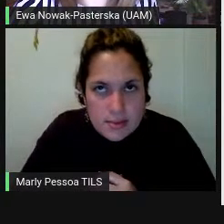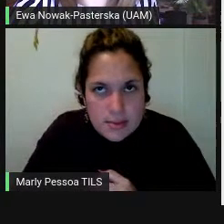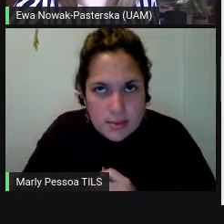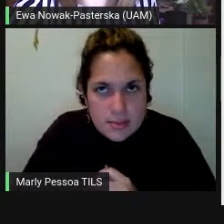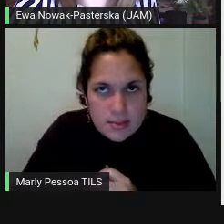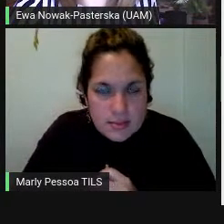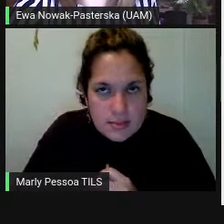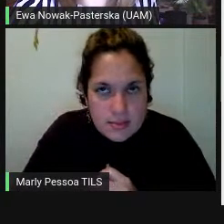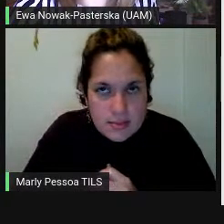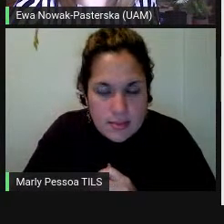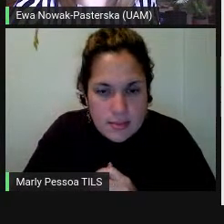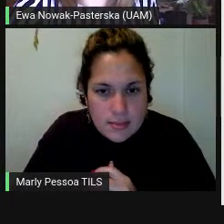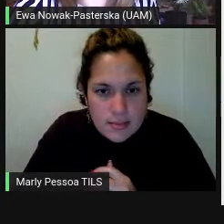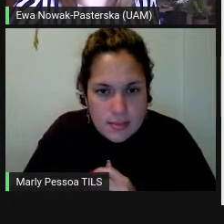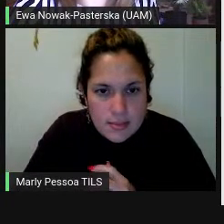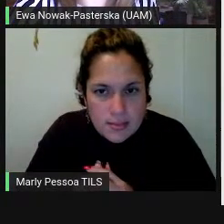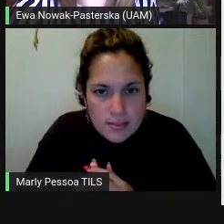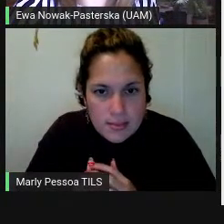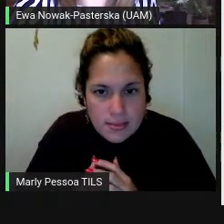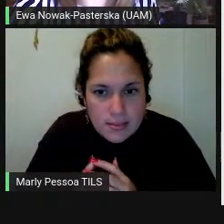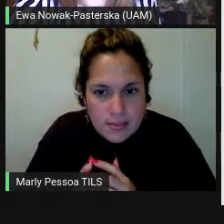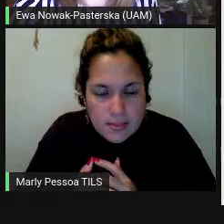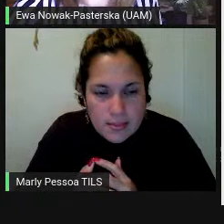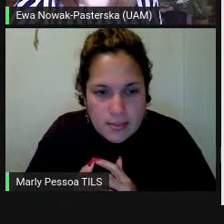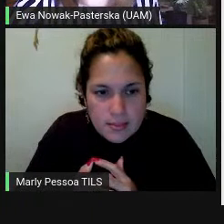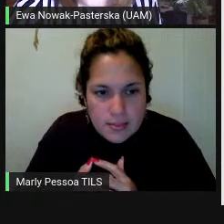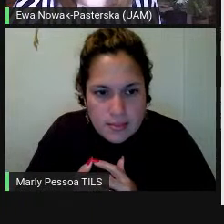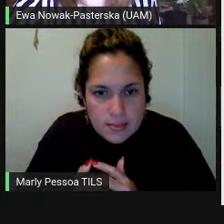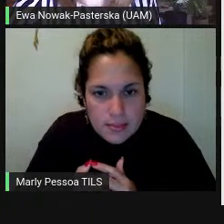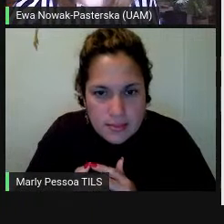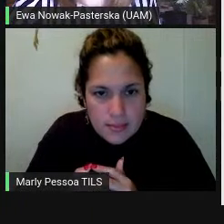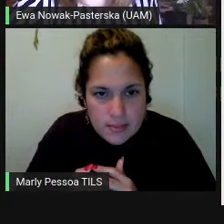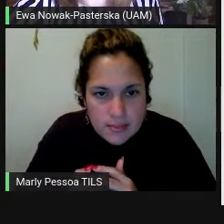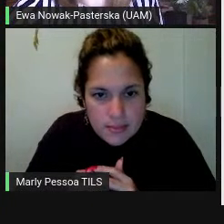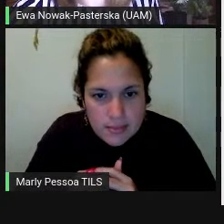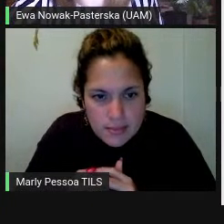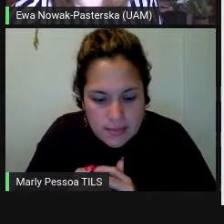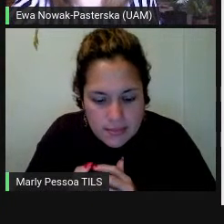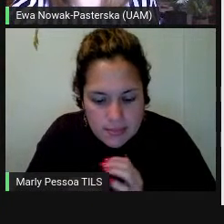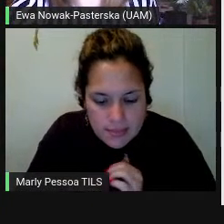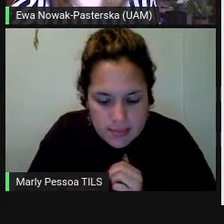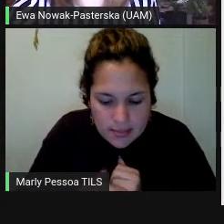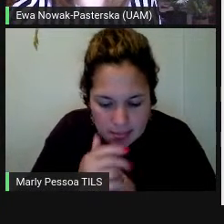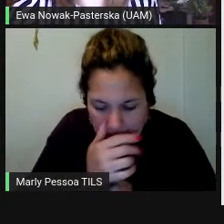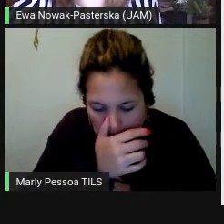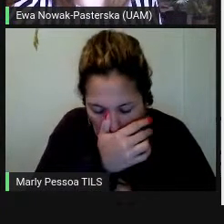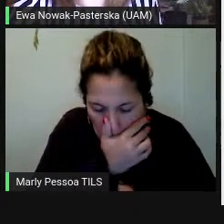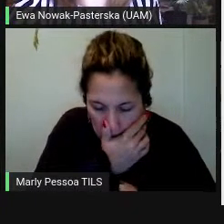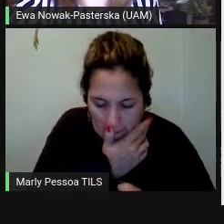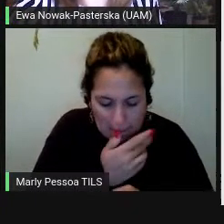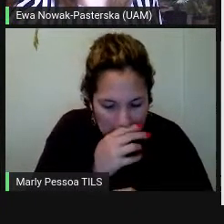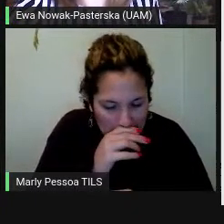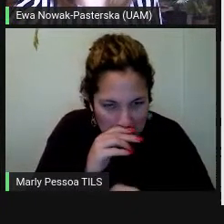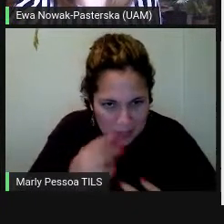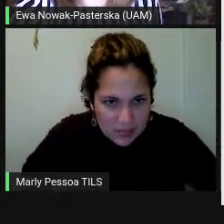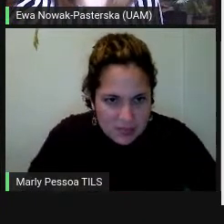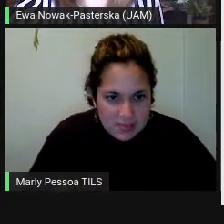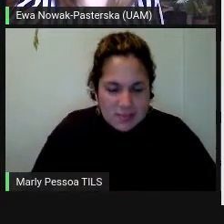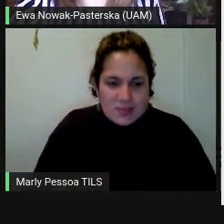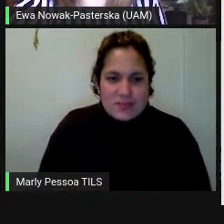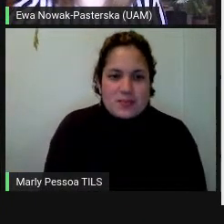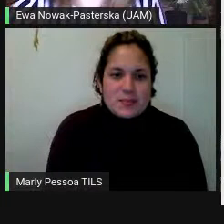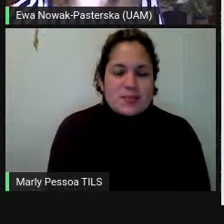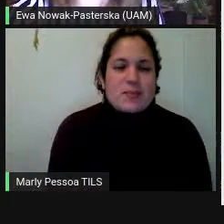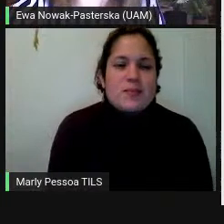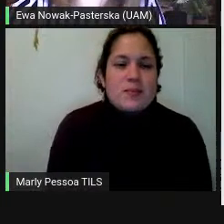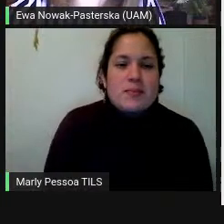Stach, Stasz, Stan, czy nawet Staś. Tylko prezentuję, jak bardzo dynamiczny jest to